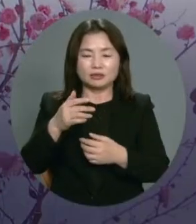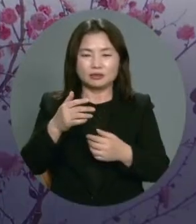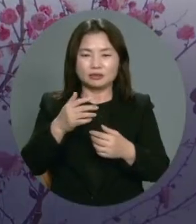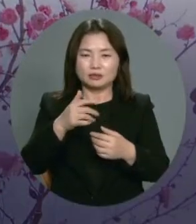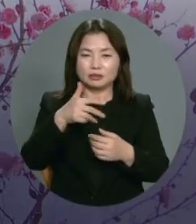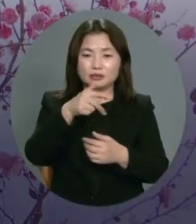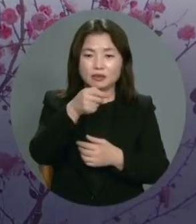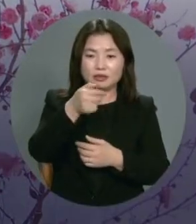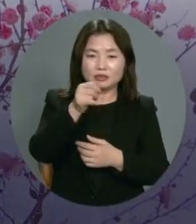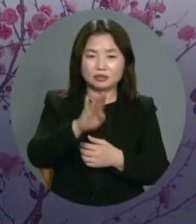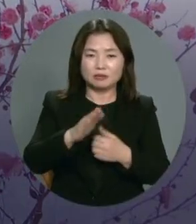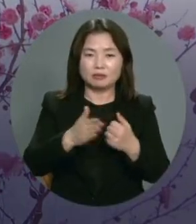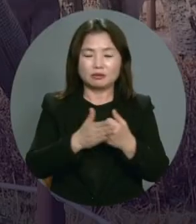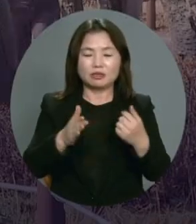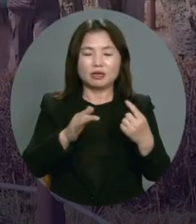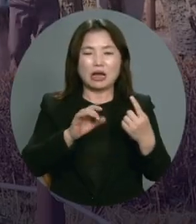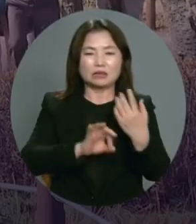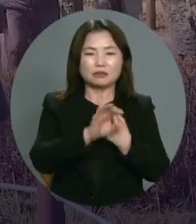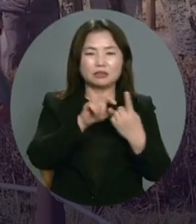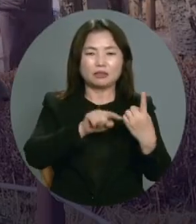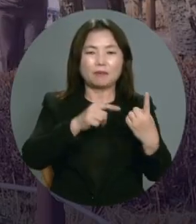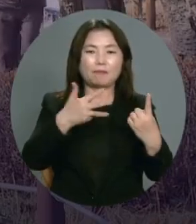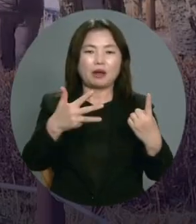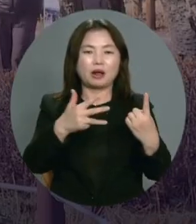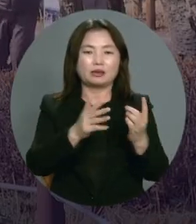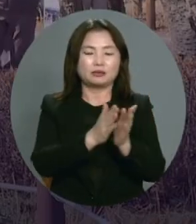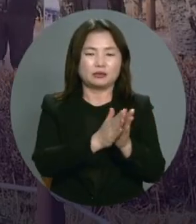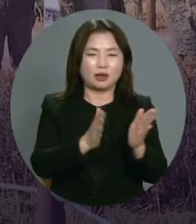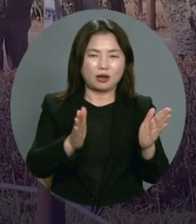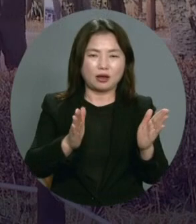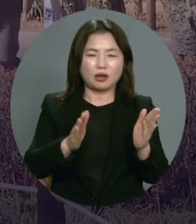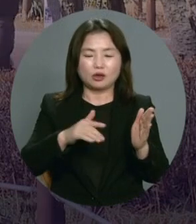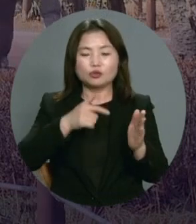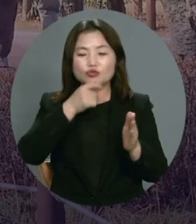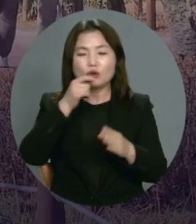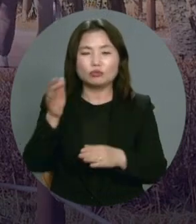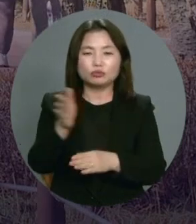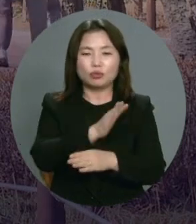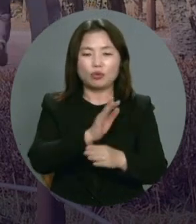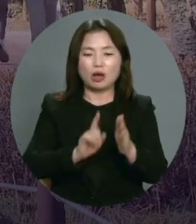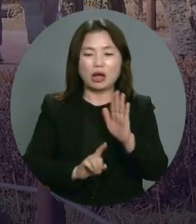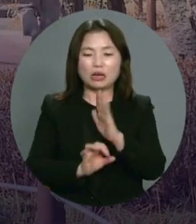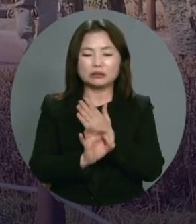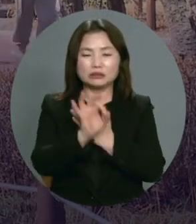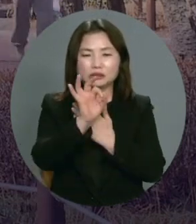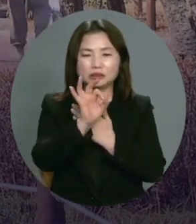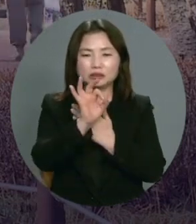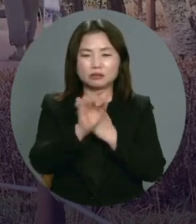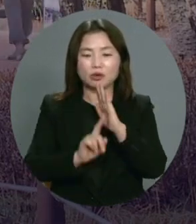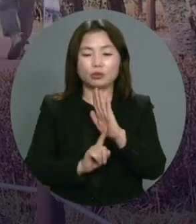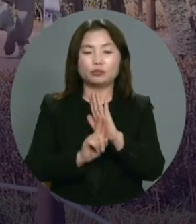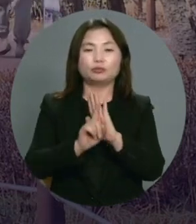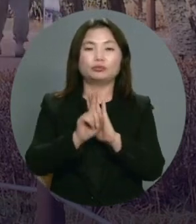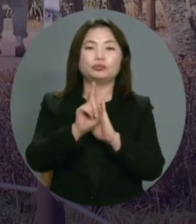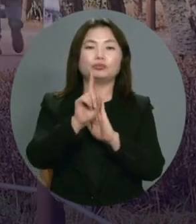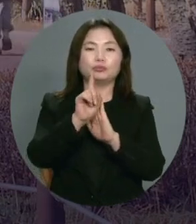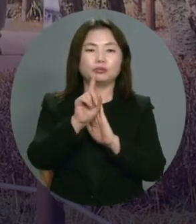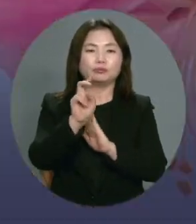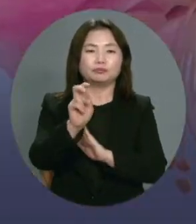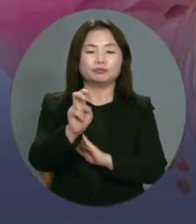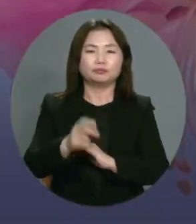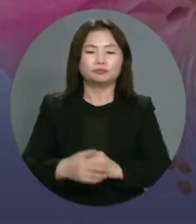최저 기온은 1.8도로 온화하게 시작했고요. 수요일부터는 아침 기온도 모두 영상권